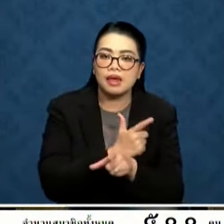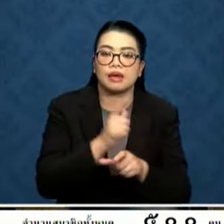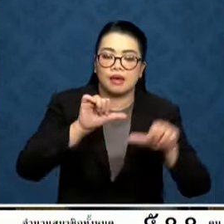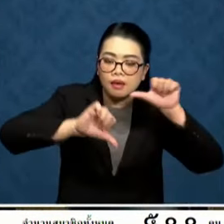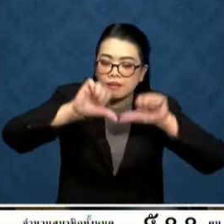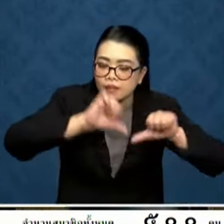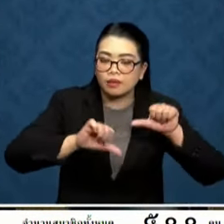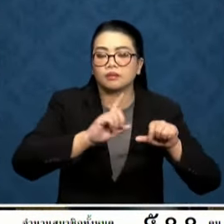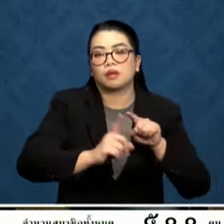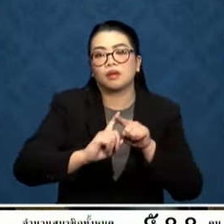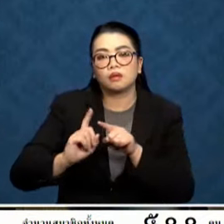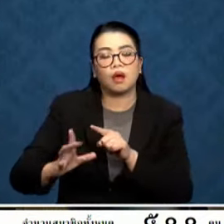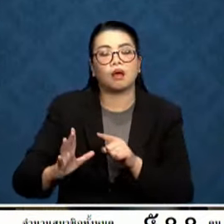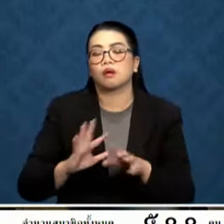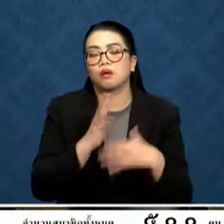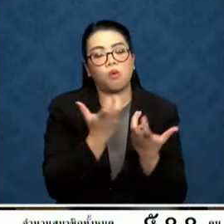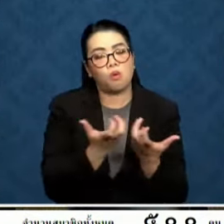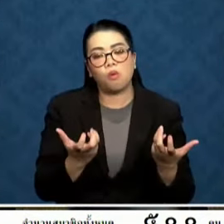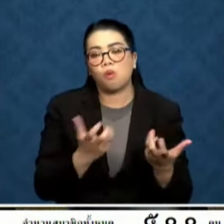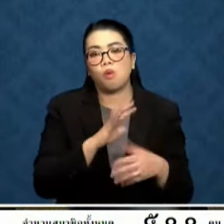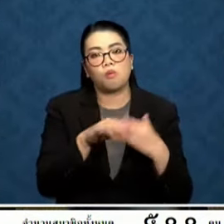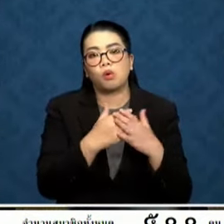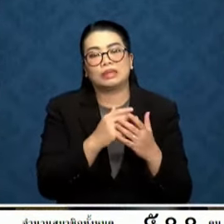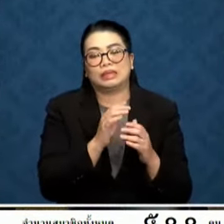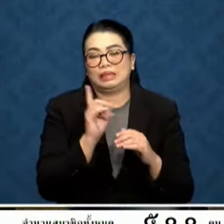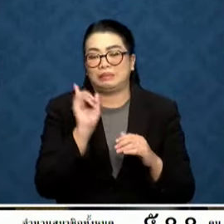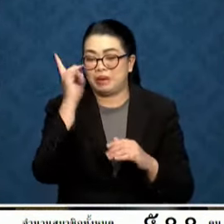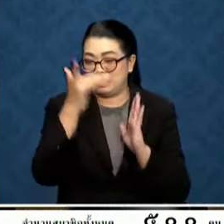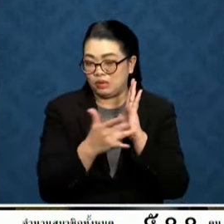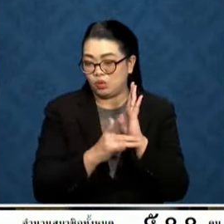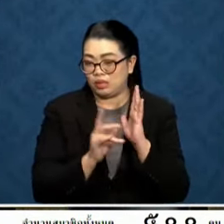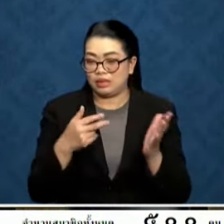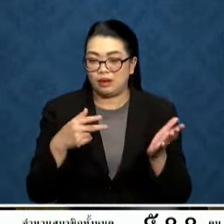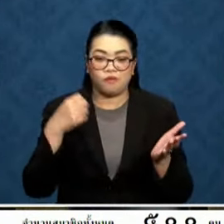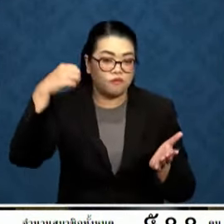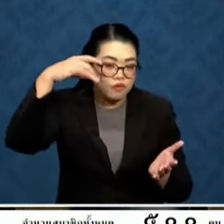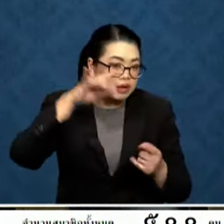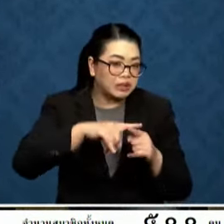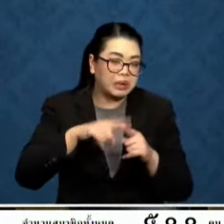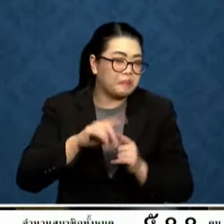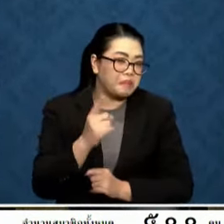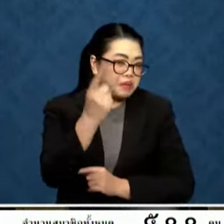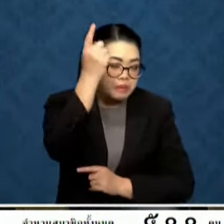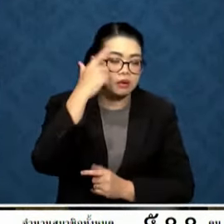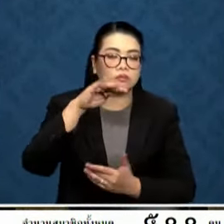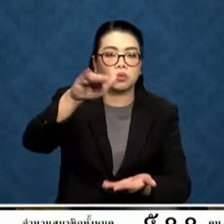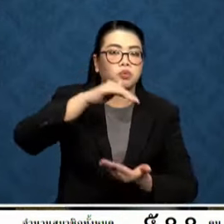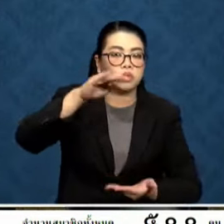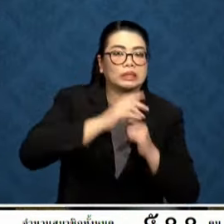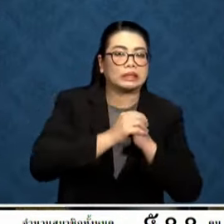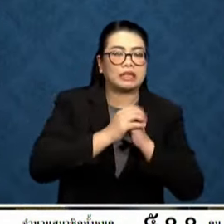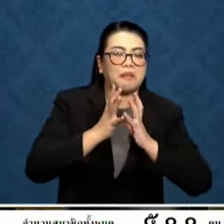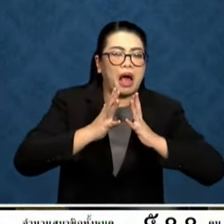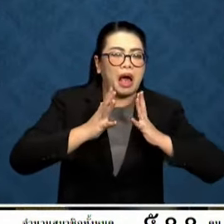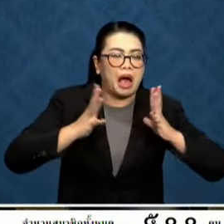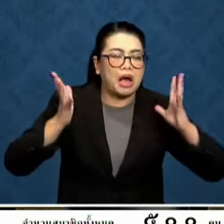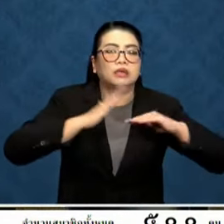พันธุ์ไปจนสินค้าสมัยใหม่อย่างเครื่องใช้ไฟฟ้าอุปกรณ์อิเล็กทรอนิกส์หรือรถ